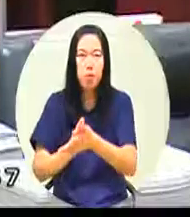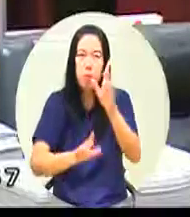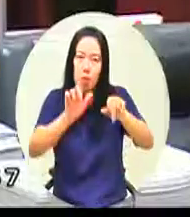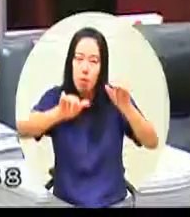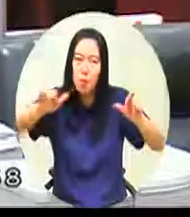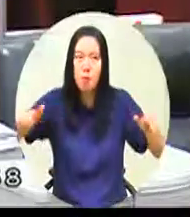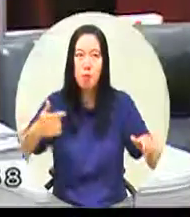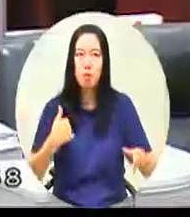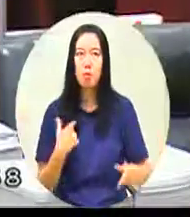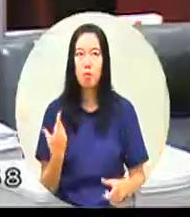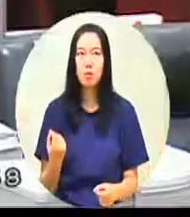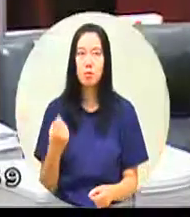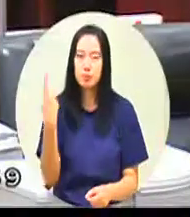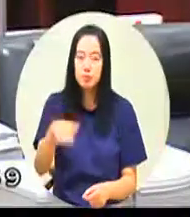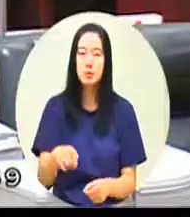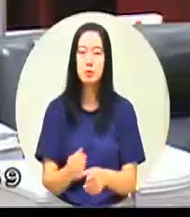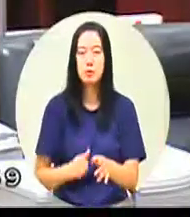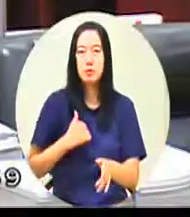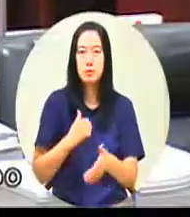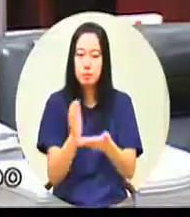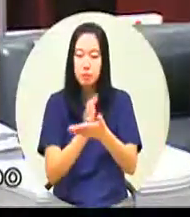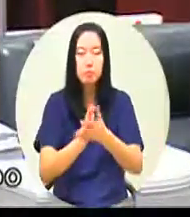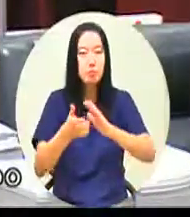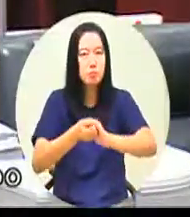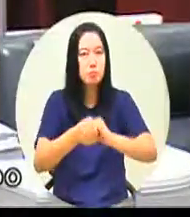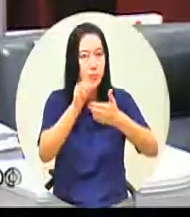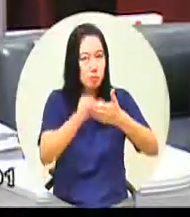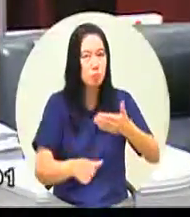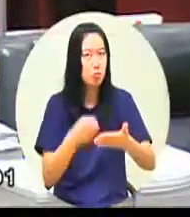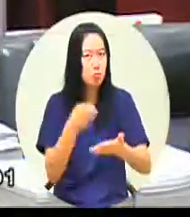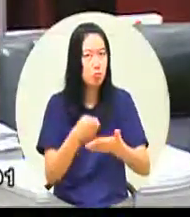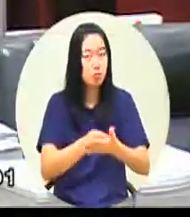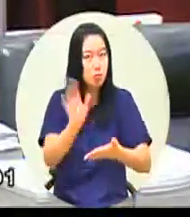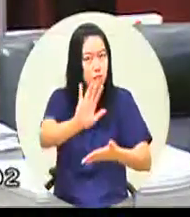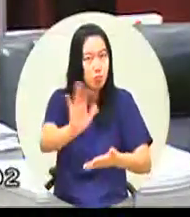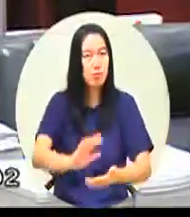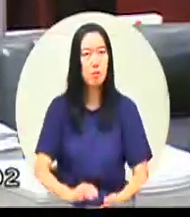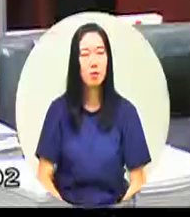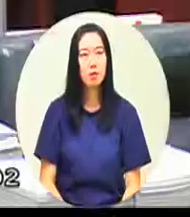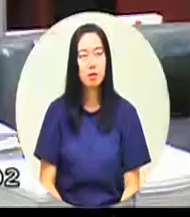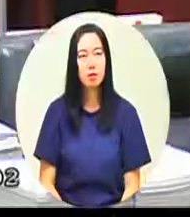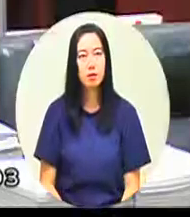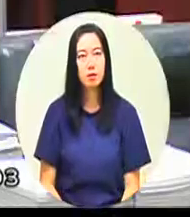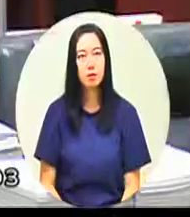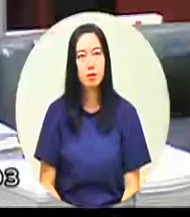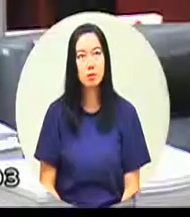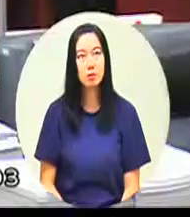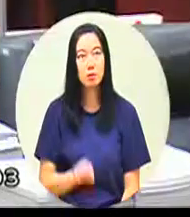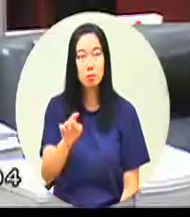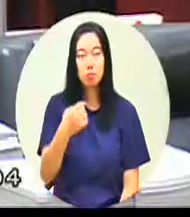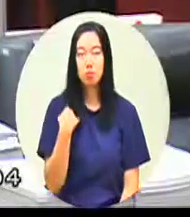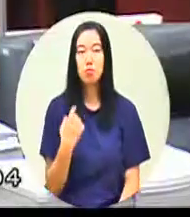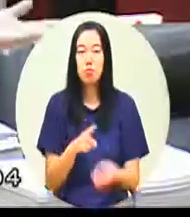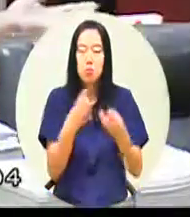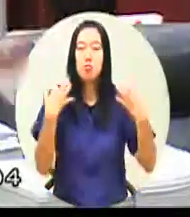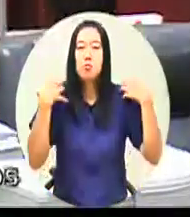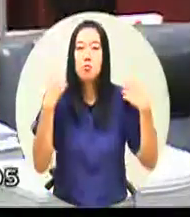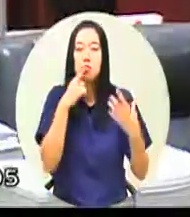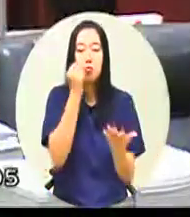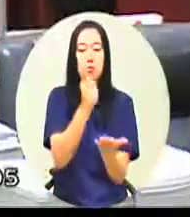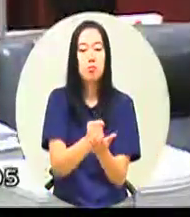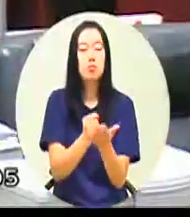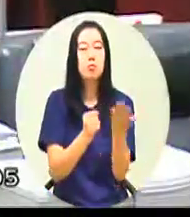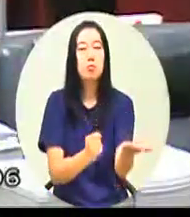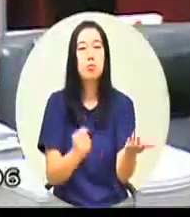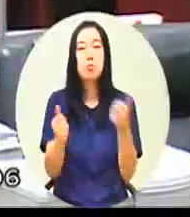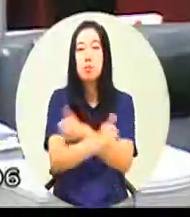只能拜托伊重宽啦，干那会使安尼讲尔，我们又不能跟人家做裁决。因为承办人员他没有盖章，谁也不能